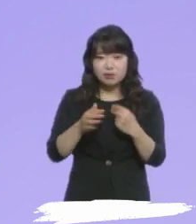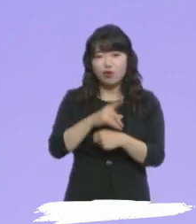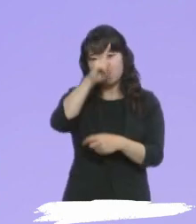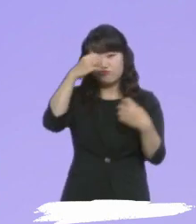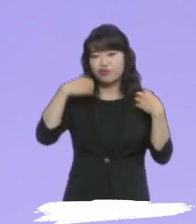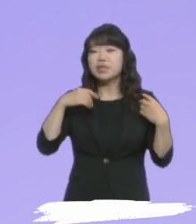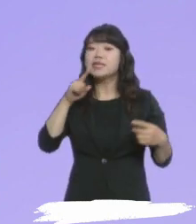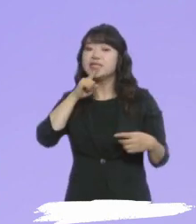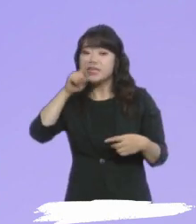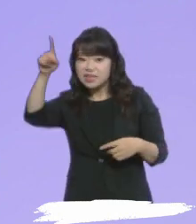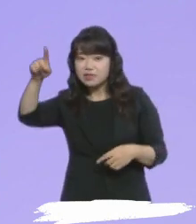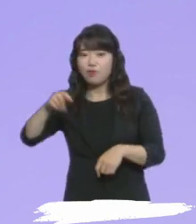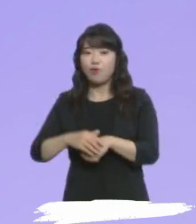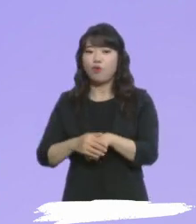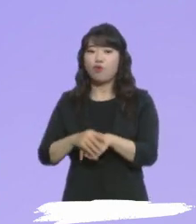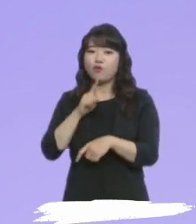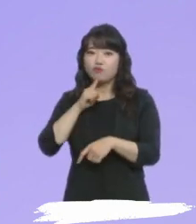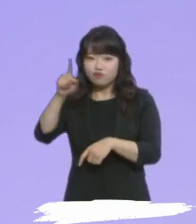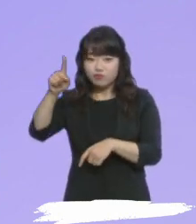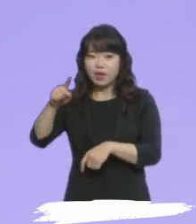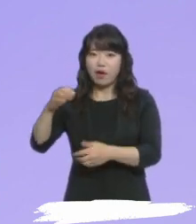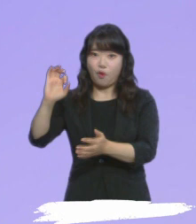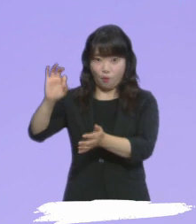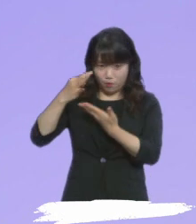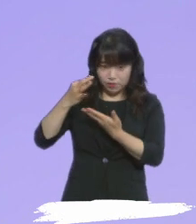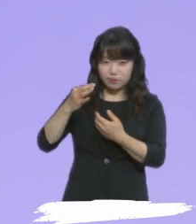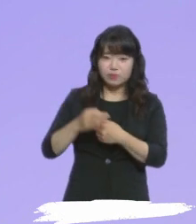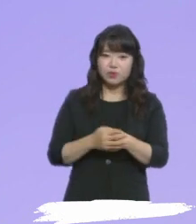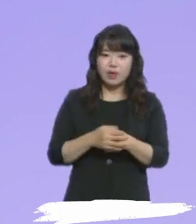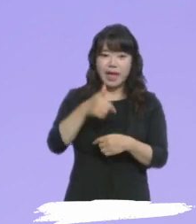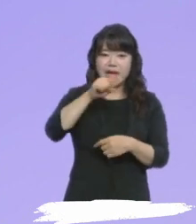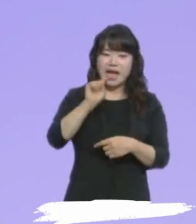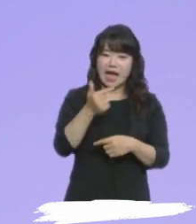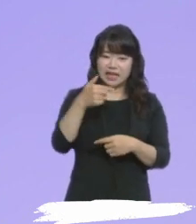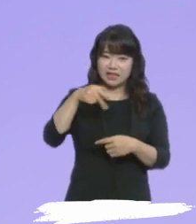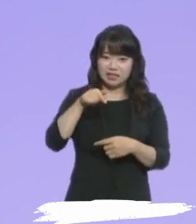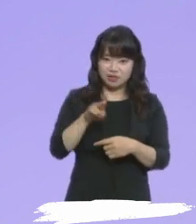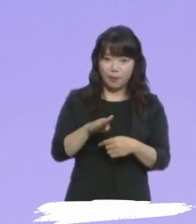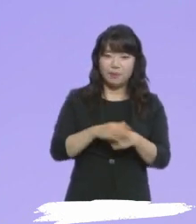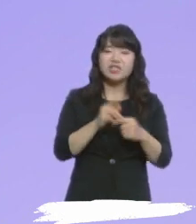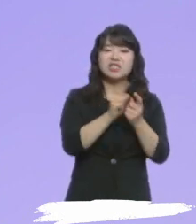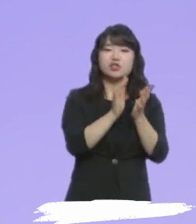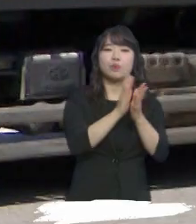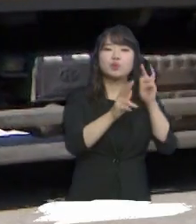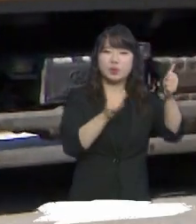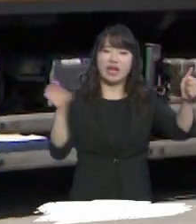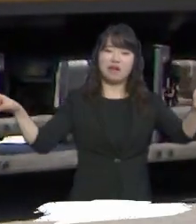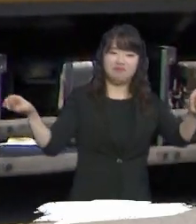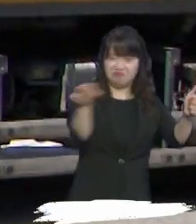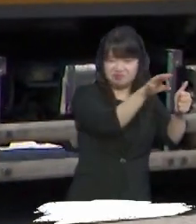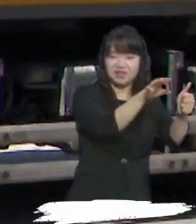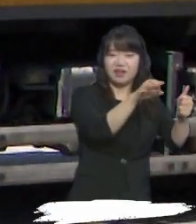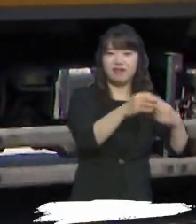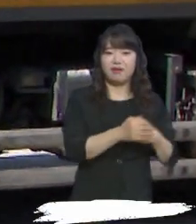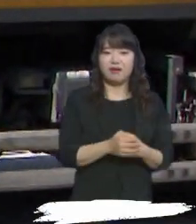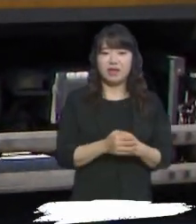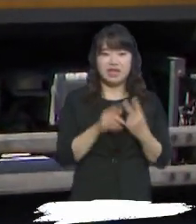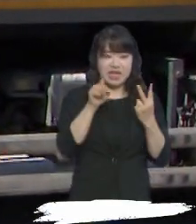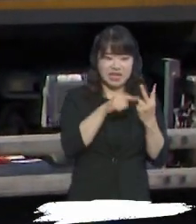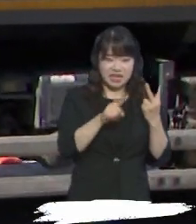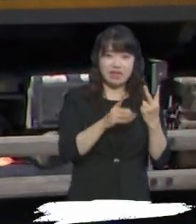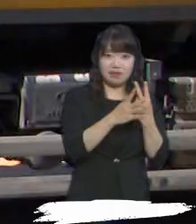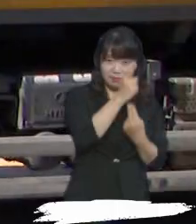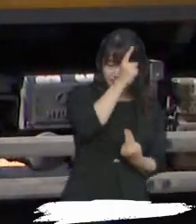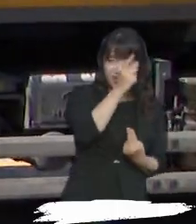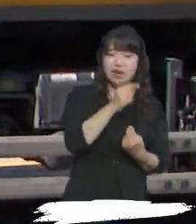구청에 신고하는 임금인 반면 간접 비용은 업체가 직접 현장 소장에게 지급합니다. 2인 1조, 3인